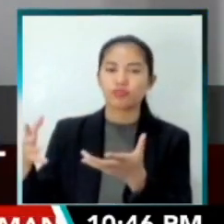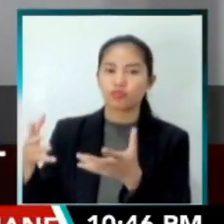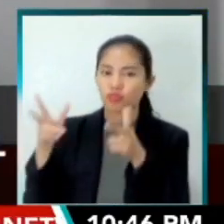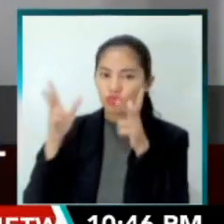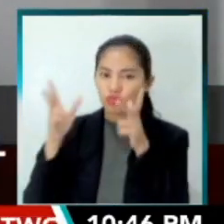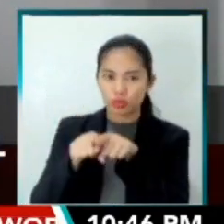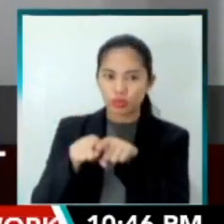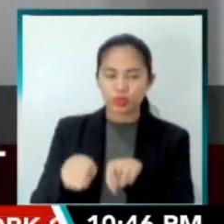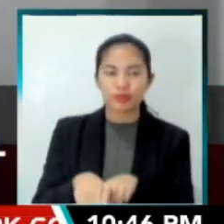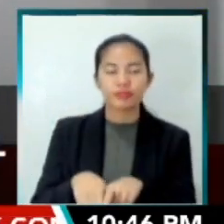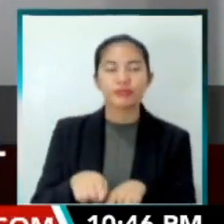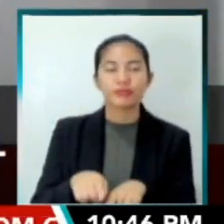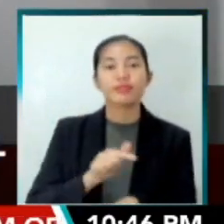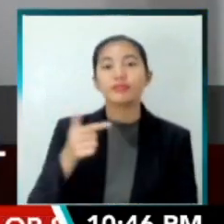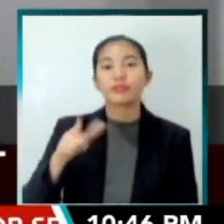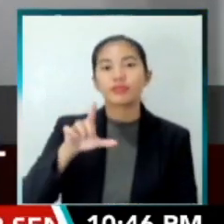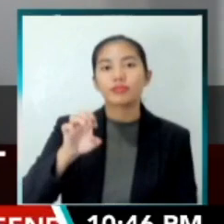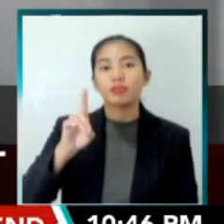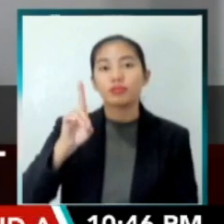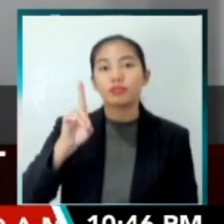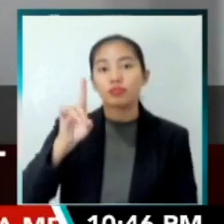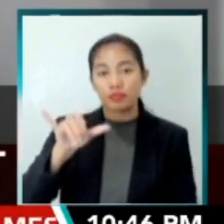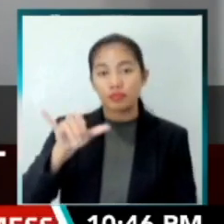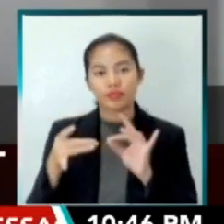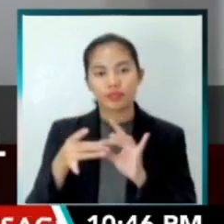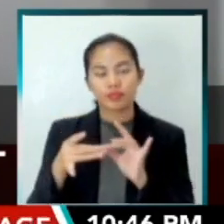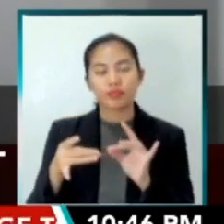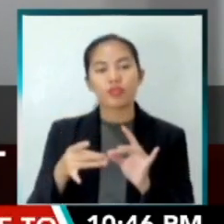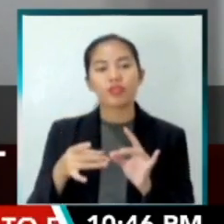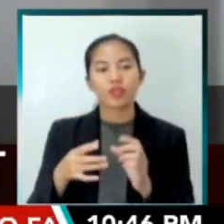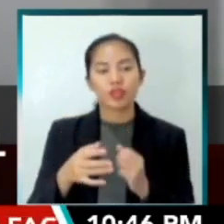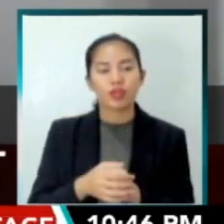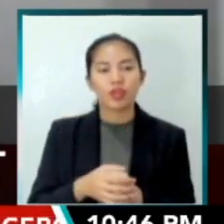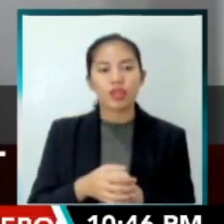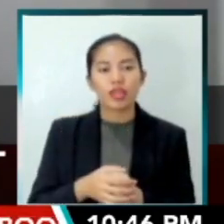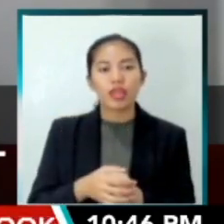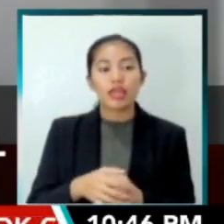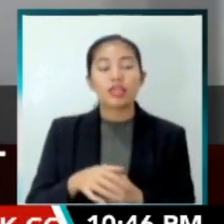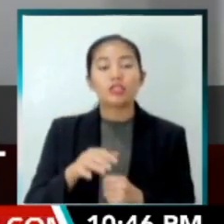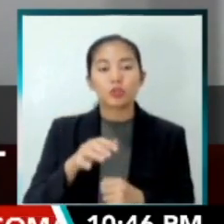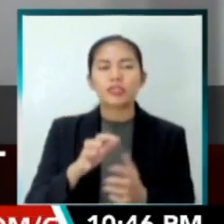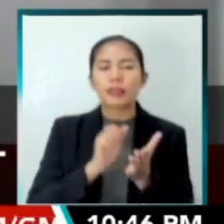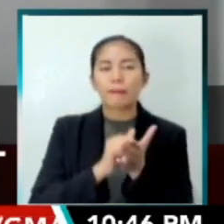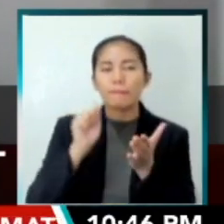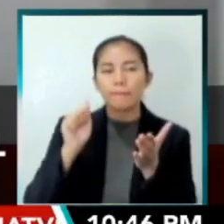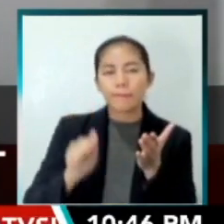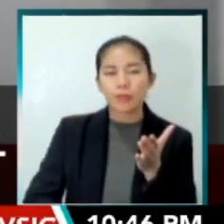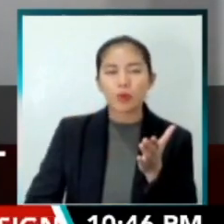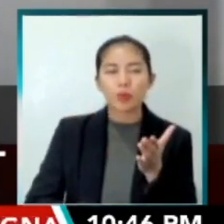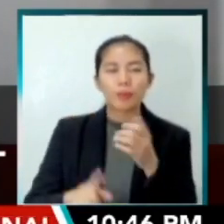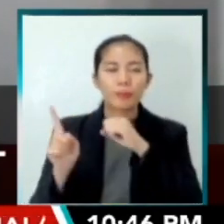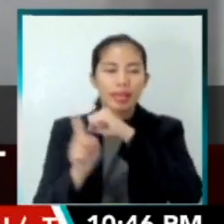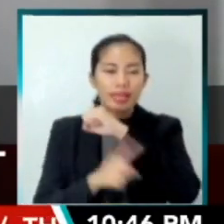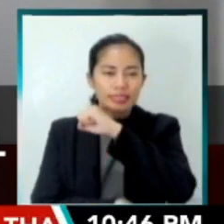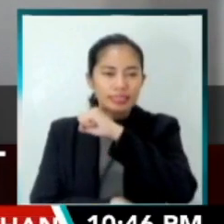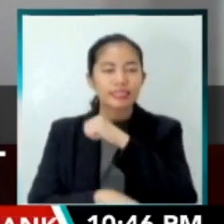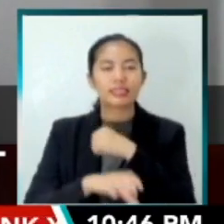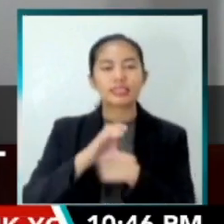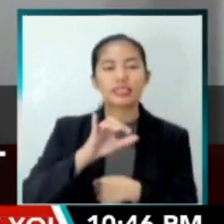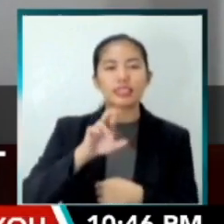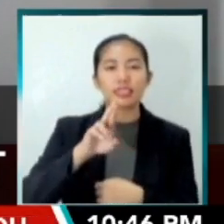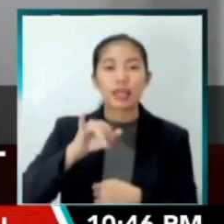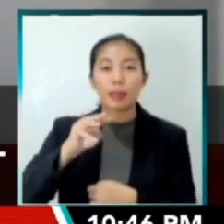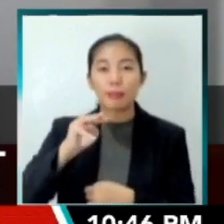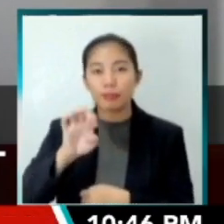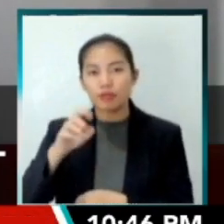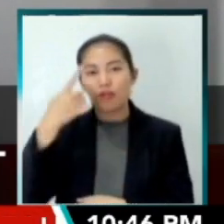na pabor siyang i-decriminalize ang abortion. Kailangan daw ito dahil maraming kababaihan ang nasasakripisyo ang